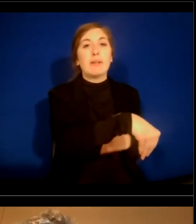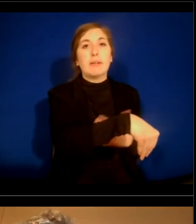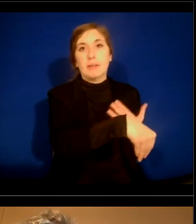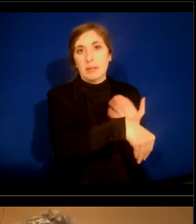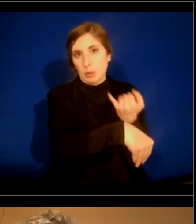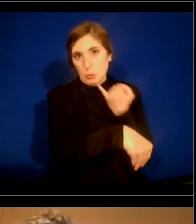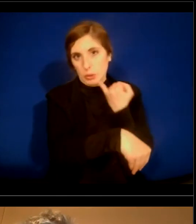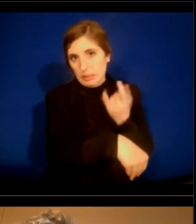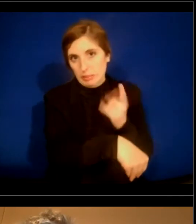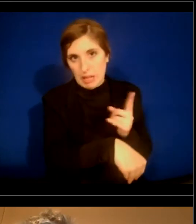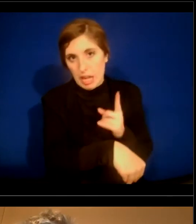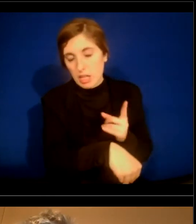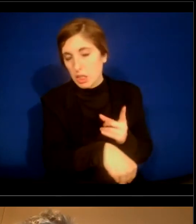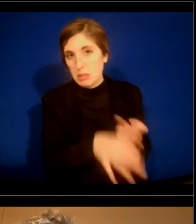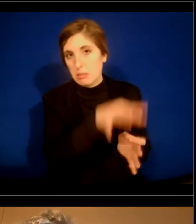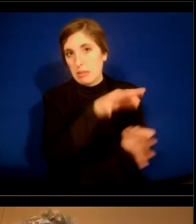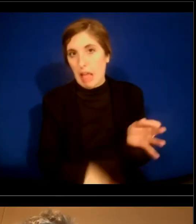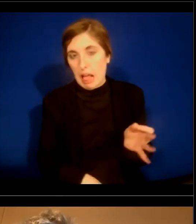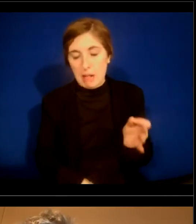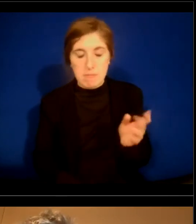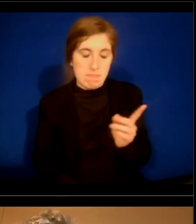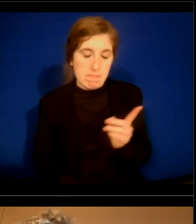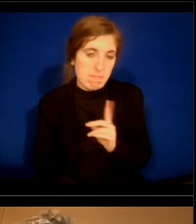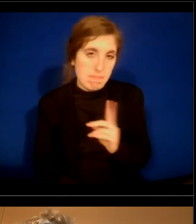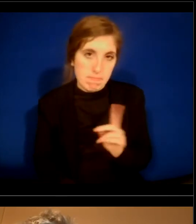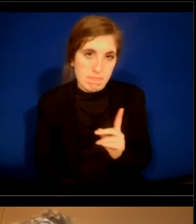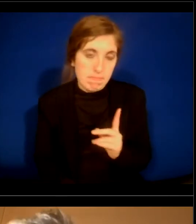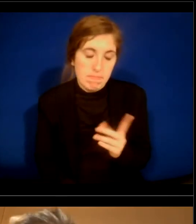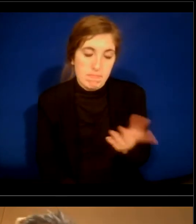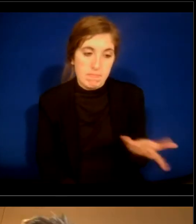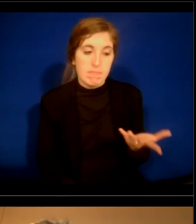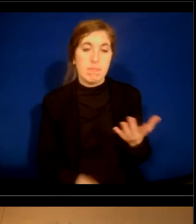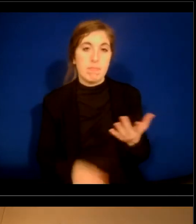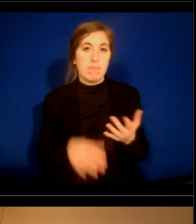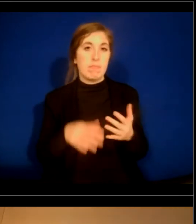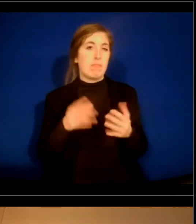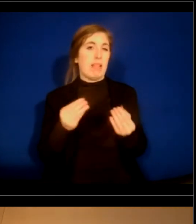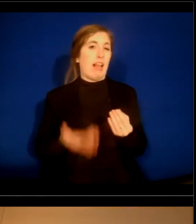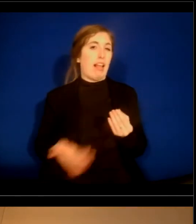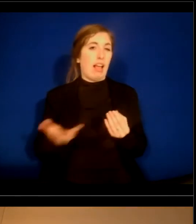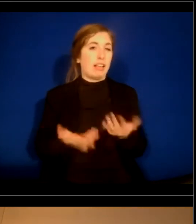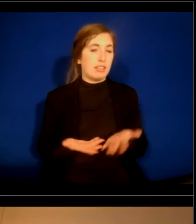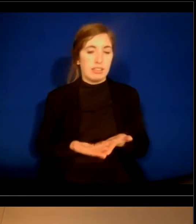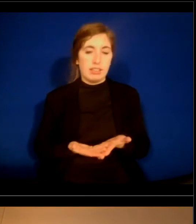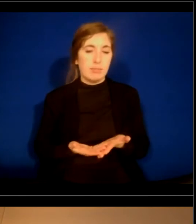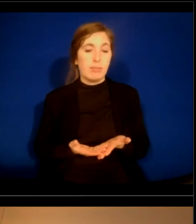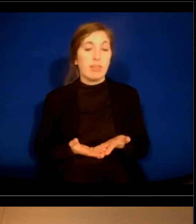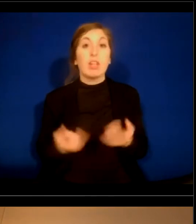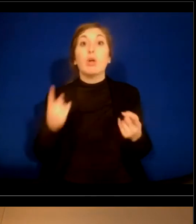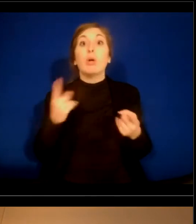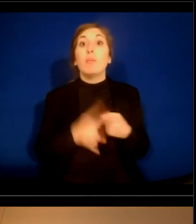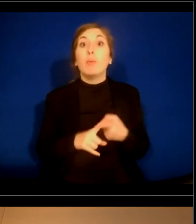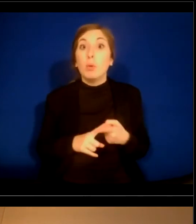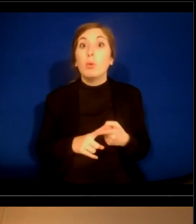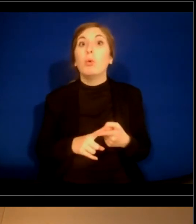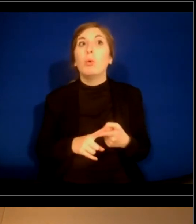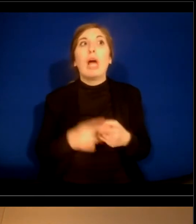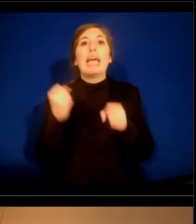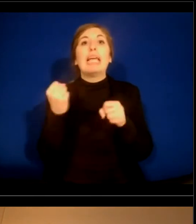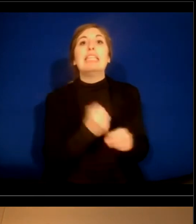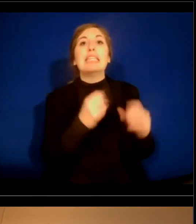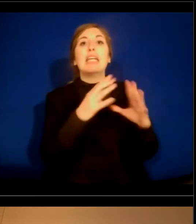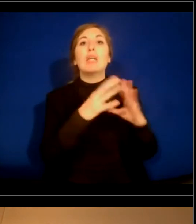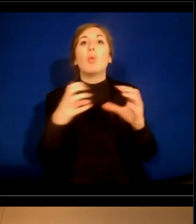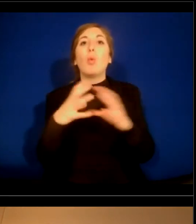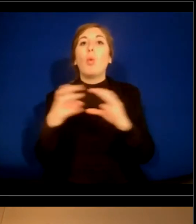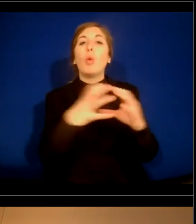facile e immediato, ecco, per questi bambini e anche per gli istituti che si sono resi disponibili